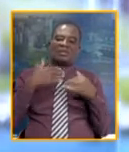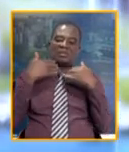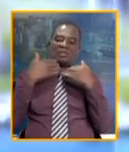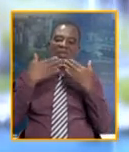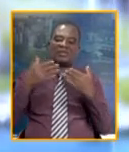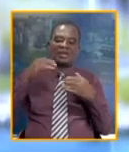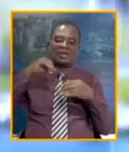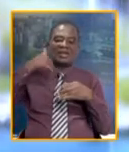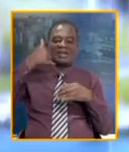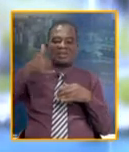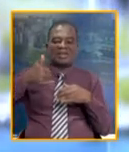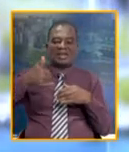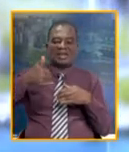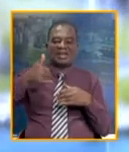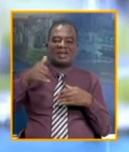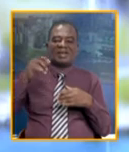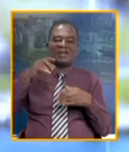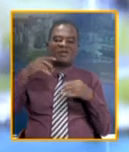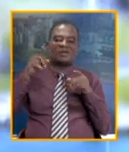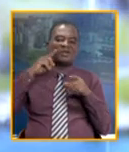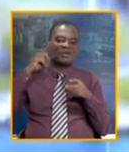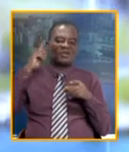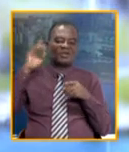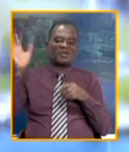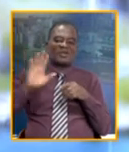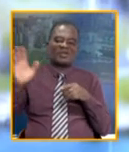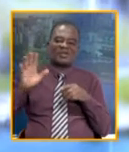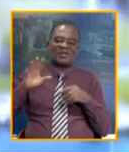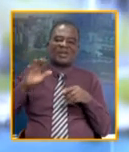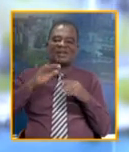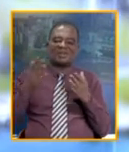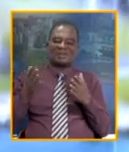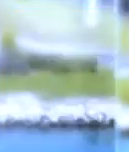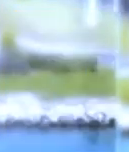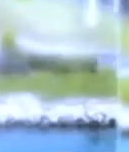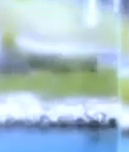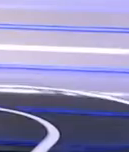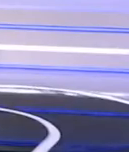demain, mardi 2 mars 2021. D'ici là, portez-vous bien.